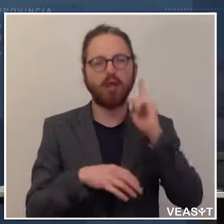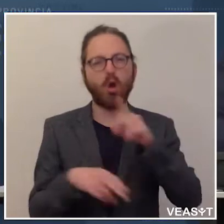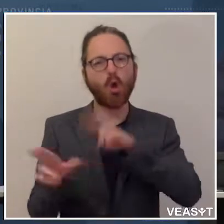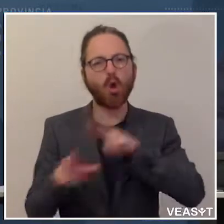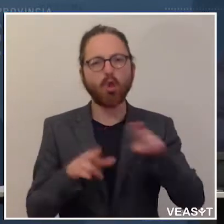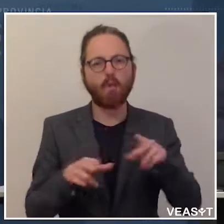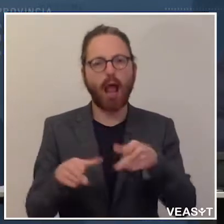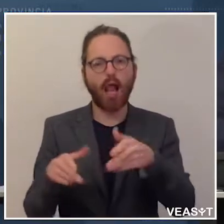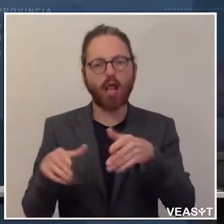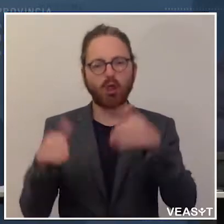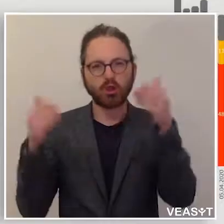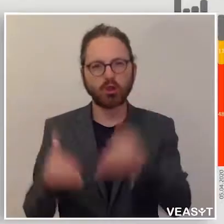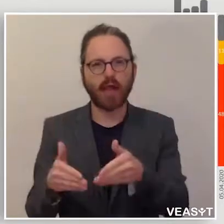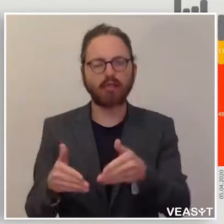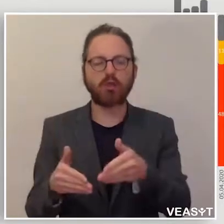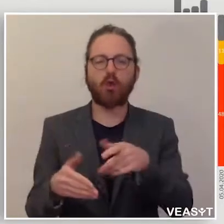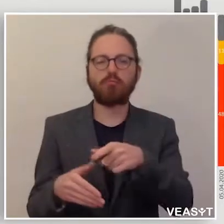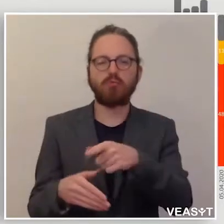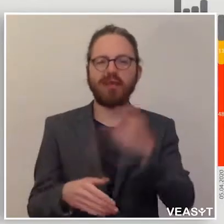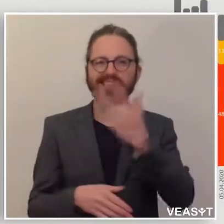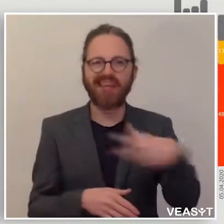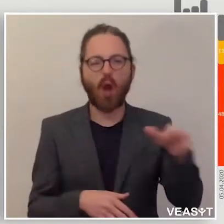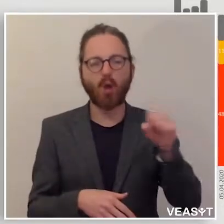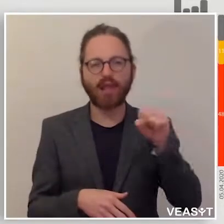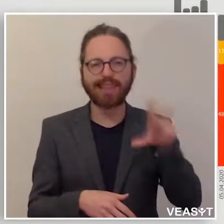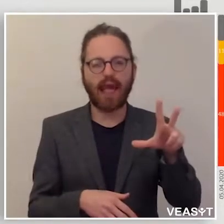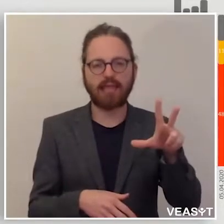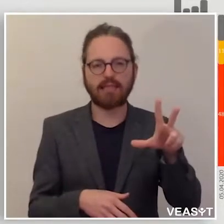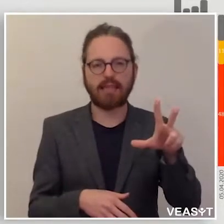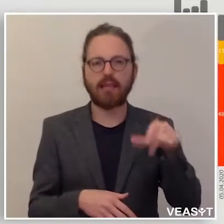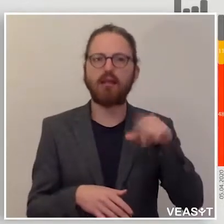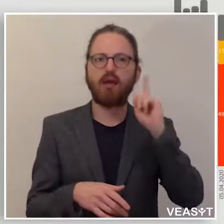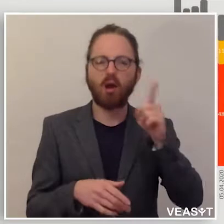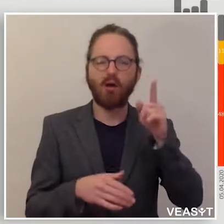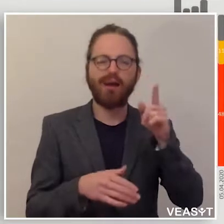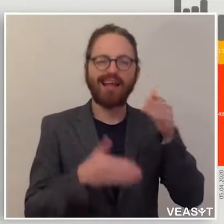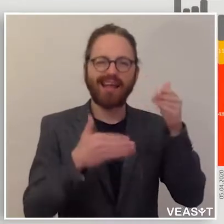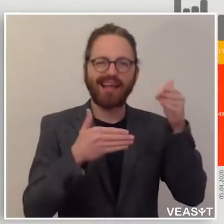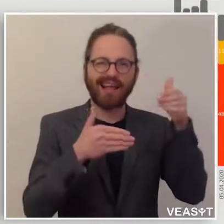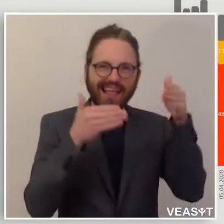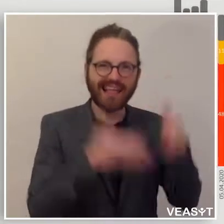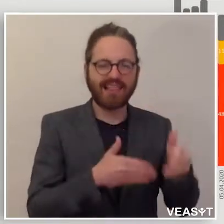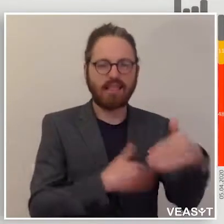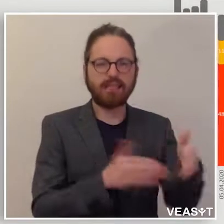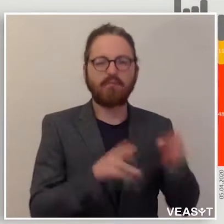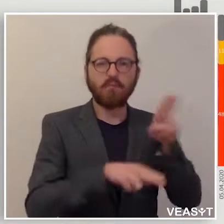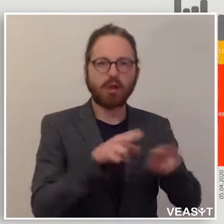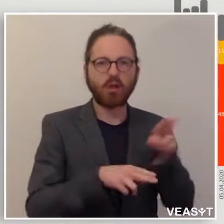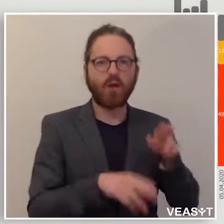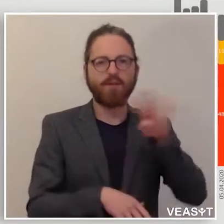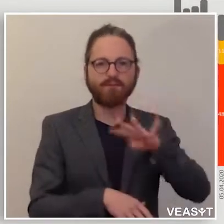che parte dai 13 izco 26 un filo